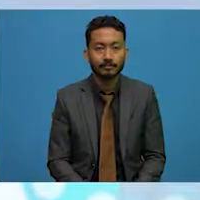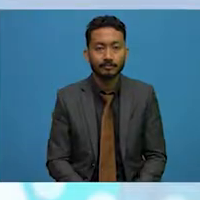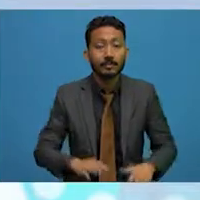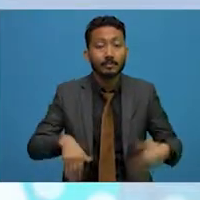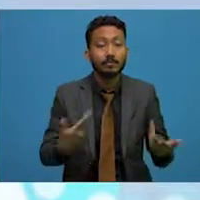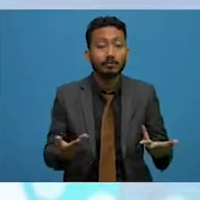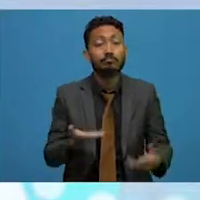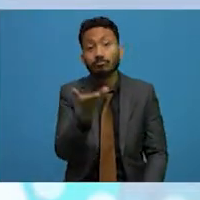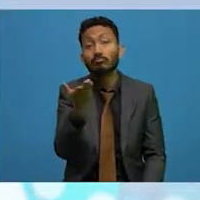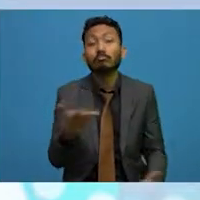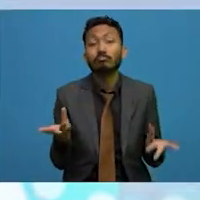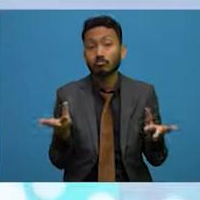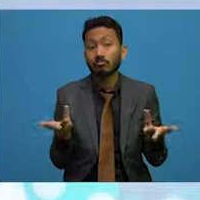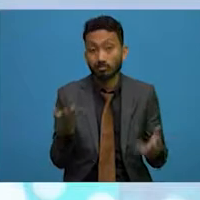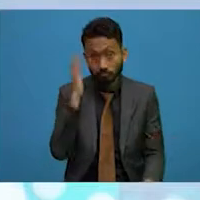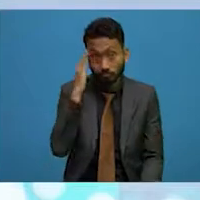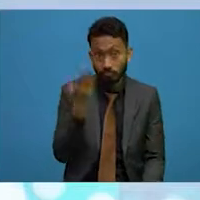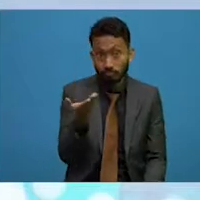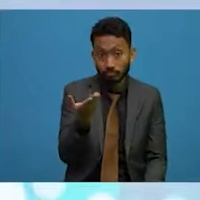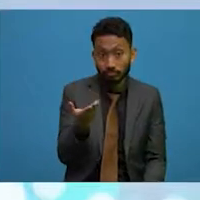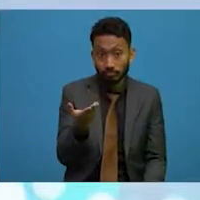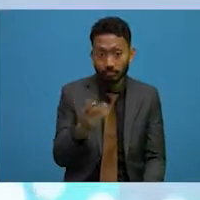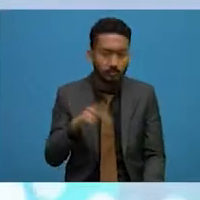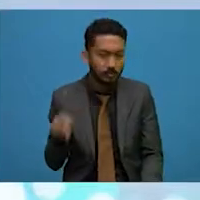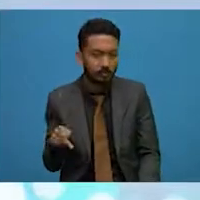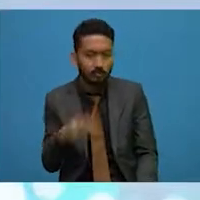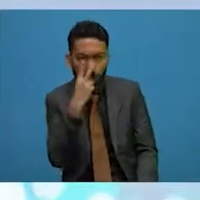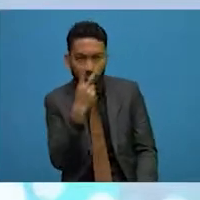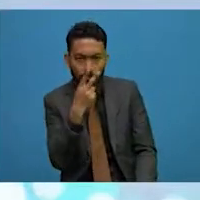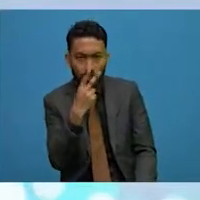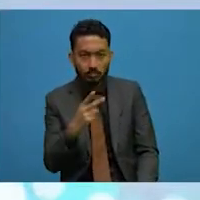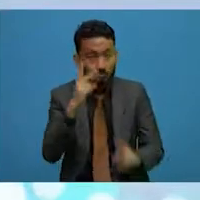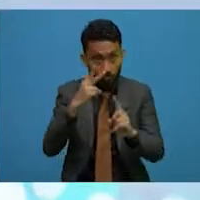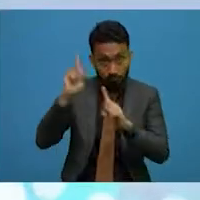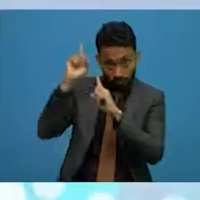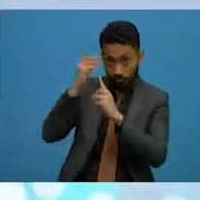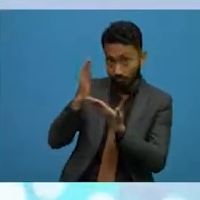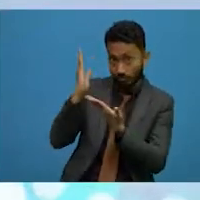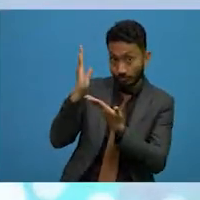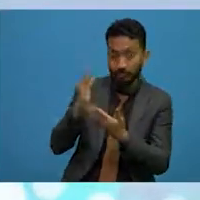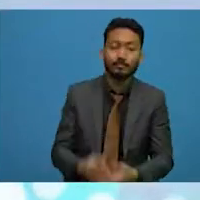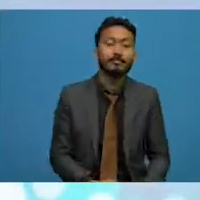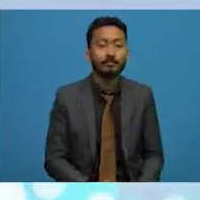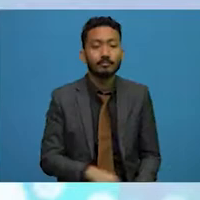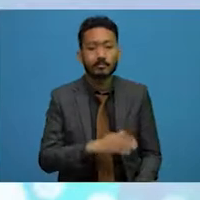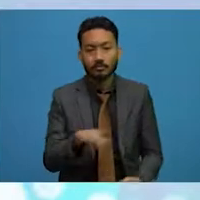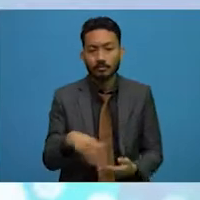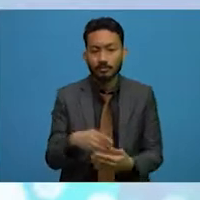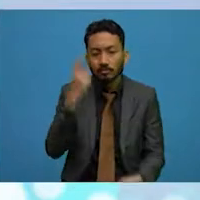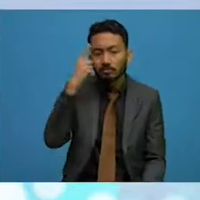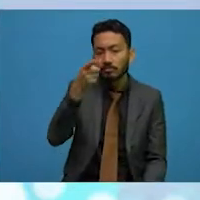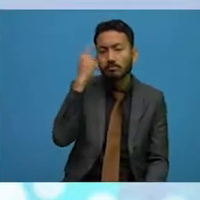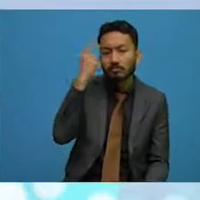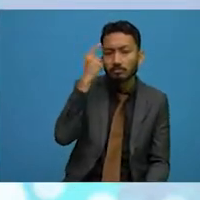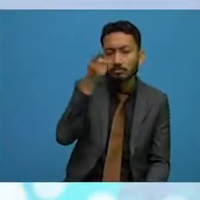Bagaimana pelajar-pelajar? Cikgu pasti dengan melihat carta yang diberikan tadi, pelajar dapat gambarkan